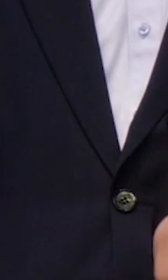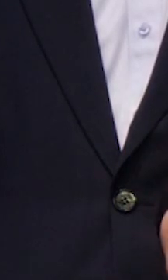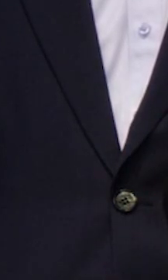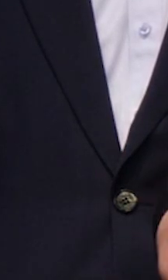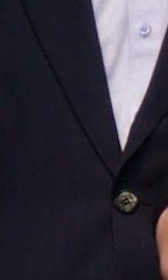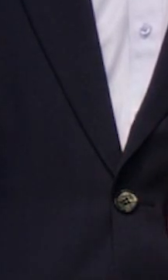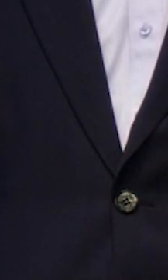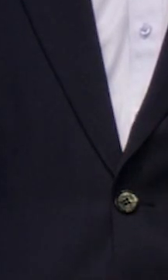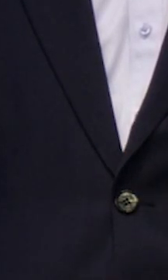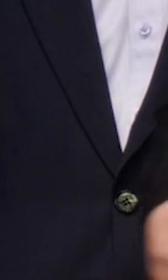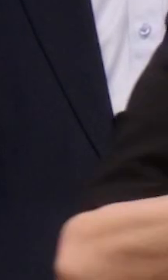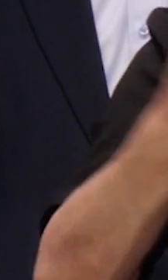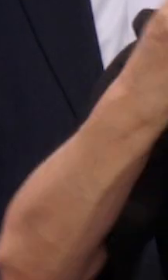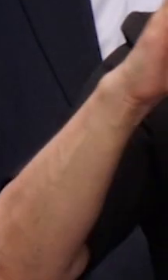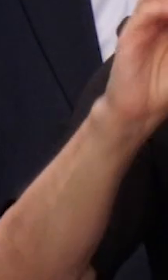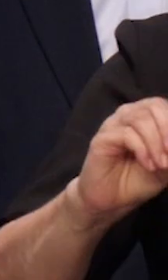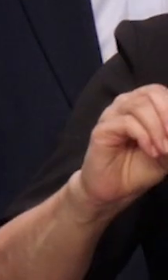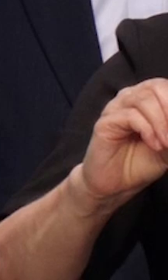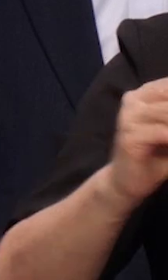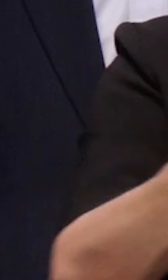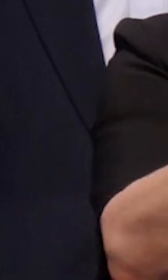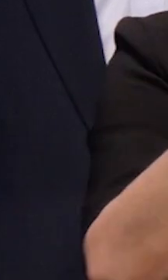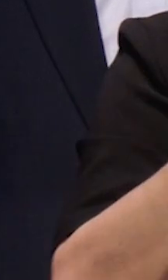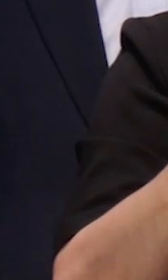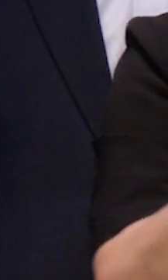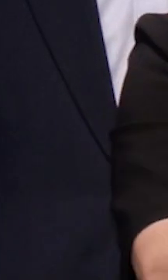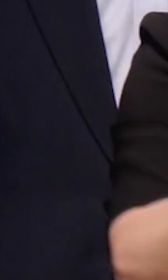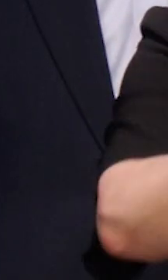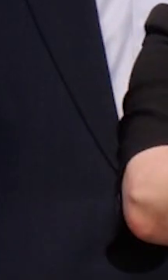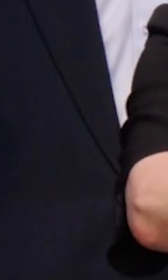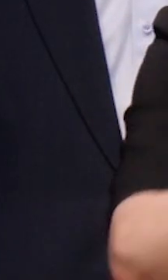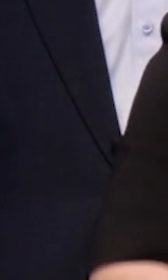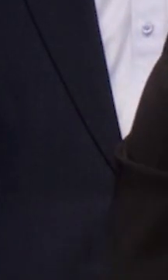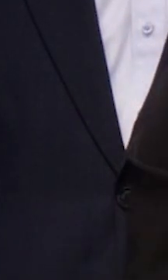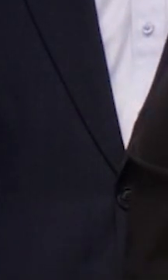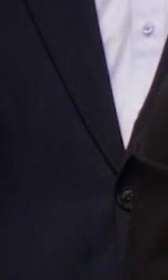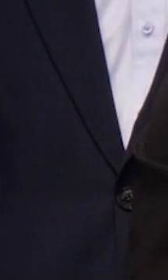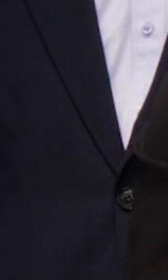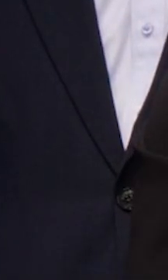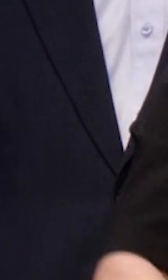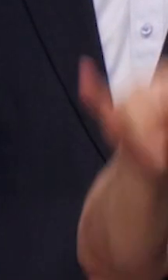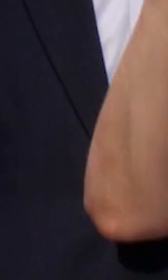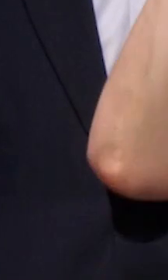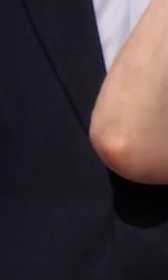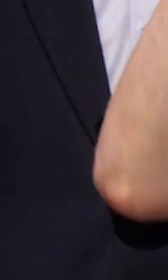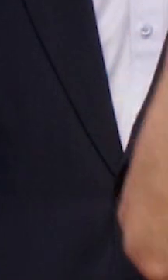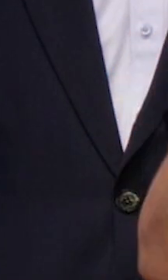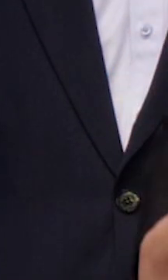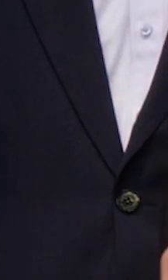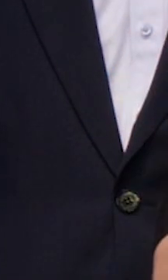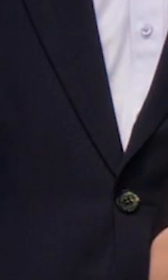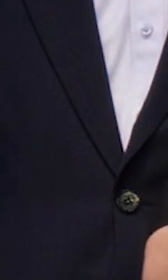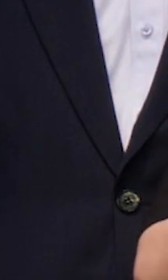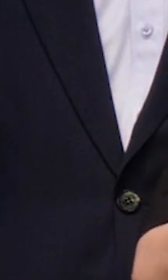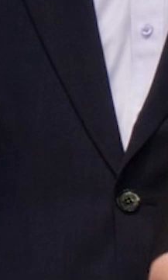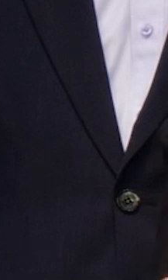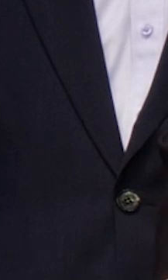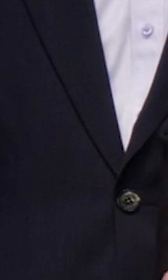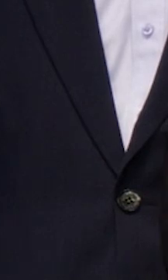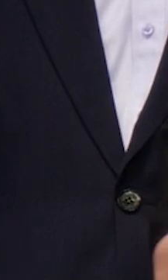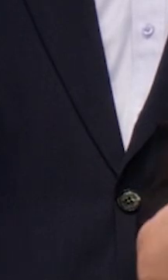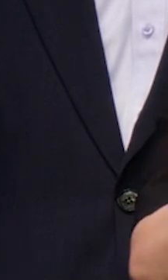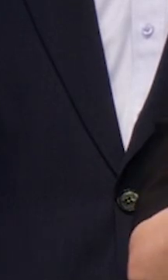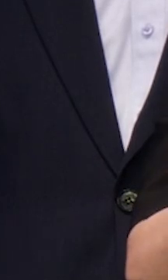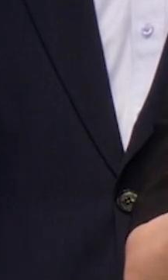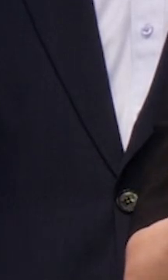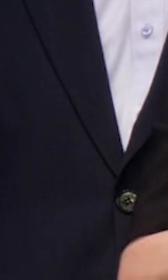해외 관광객 3천만 명을 유치하겠다고 약속했습니다. AI를 비롯한 첨단 하이테크